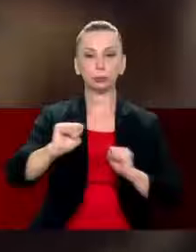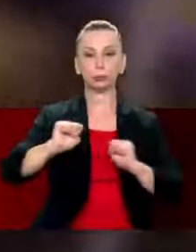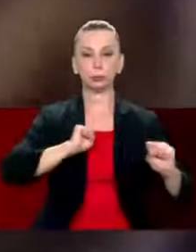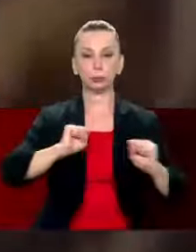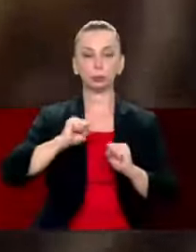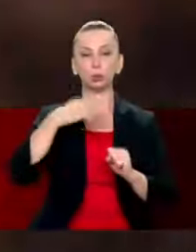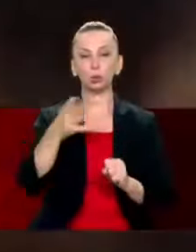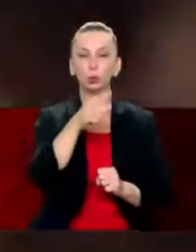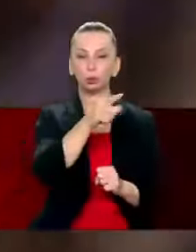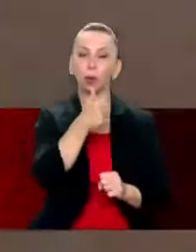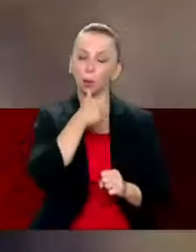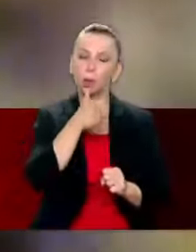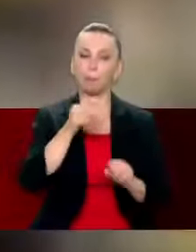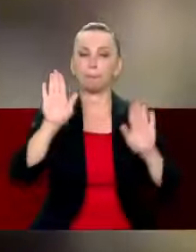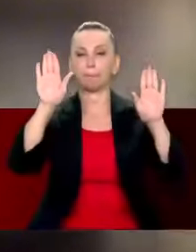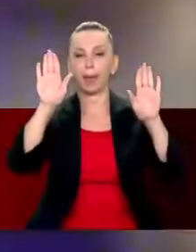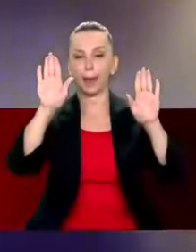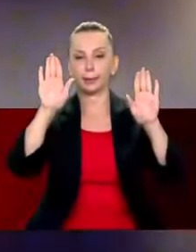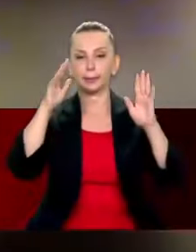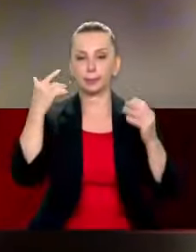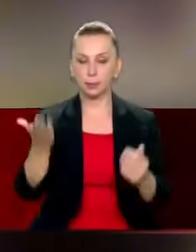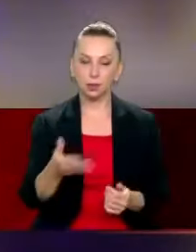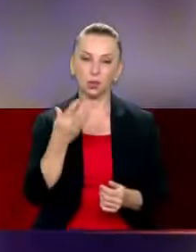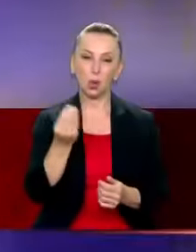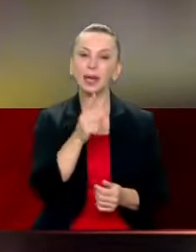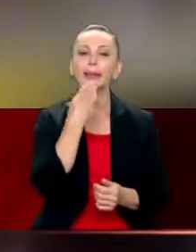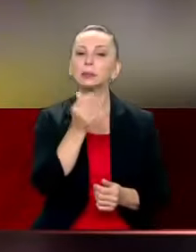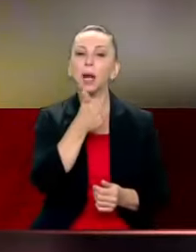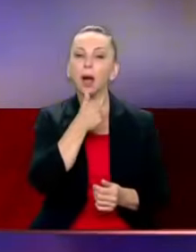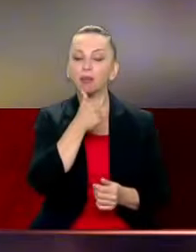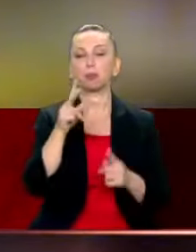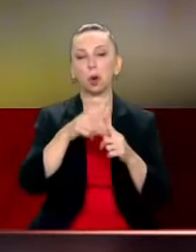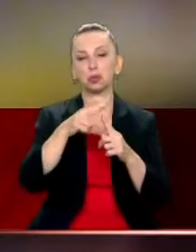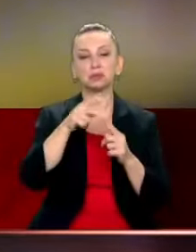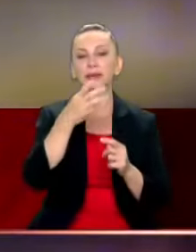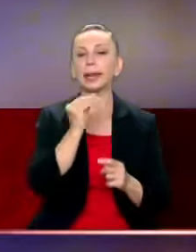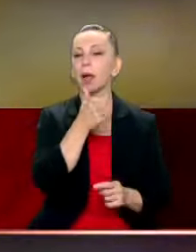Sonunda pes etti. Rehine krizi son buldu. Ailesini bıçakla rehin alan genç adam gözaltına alındı.